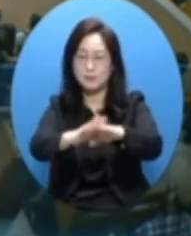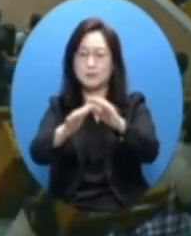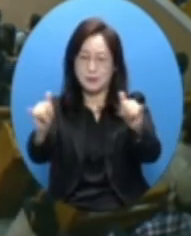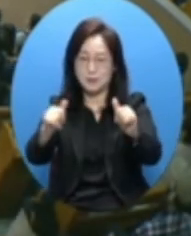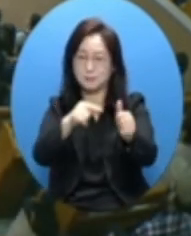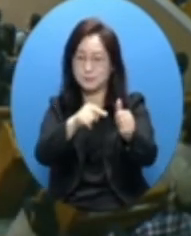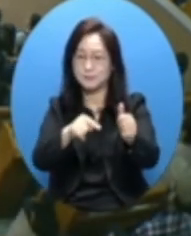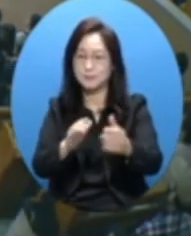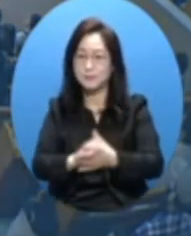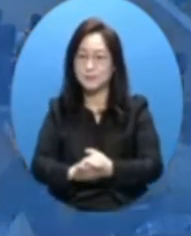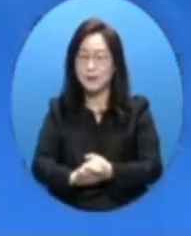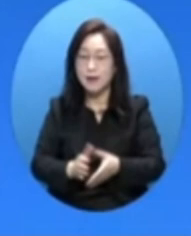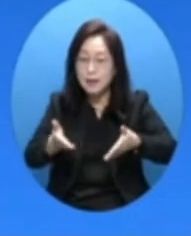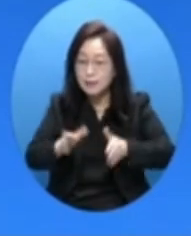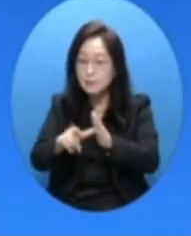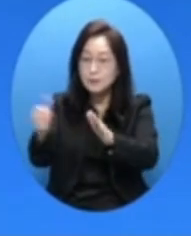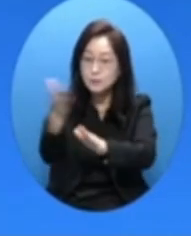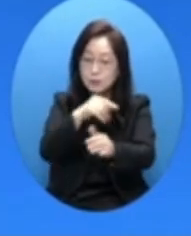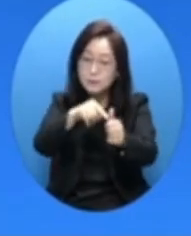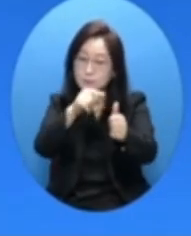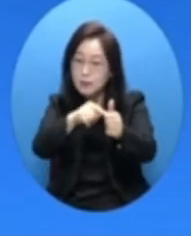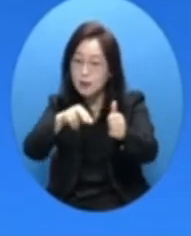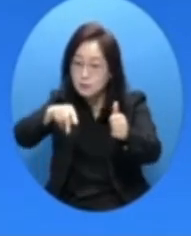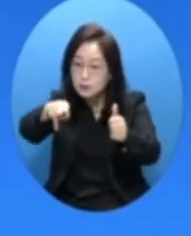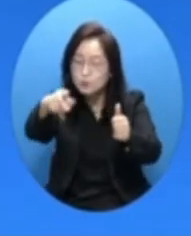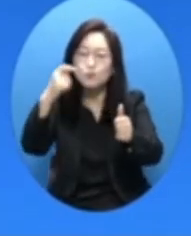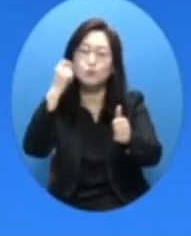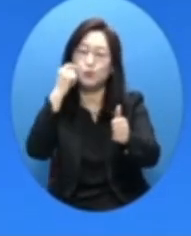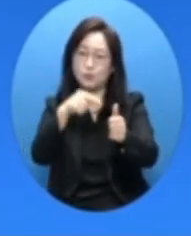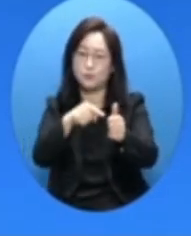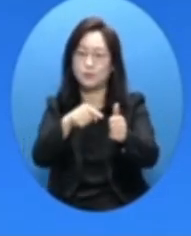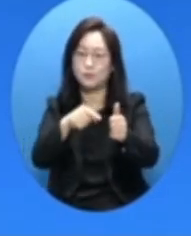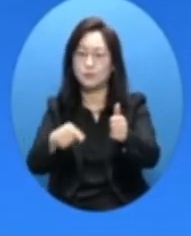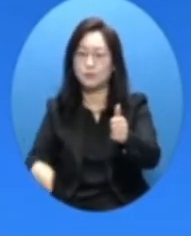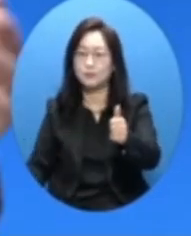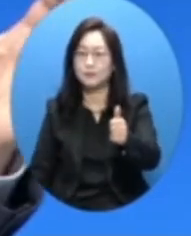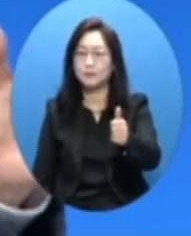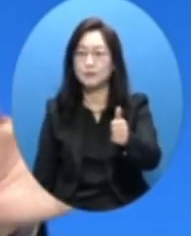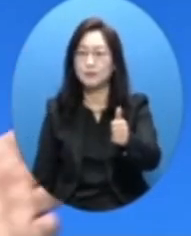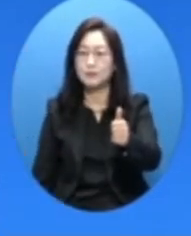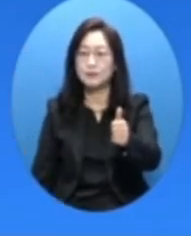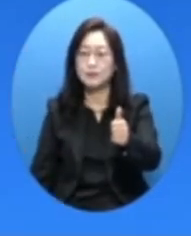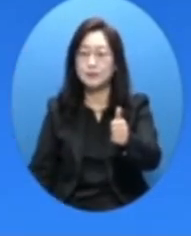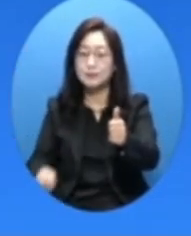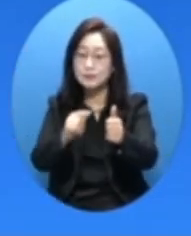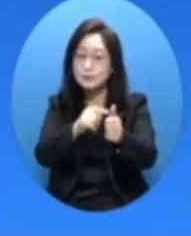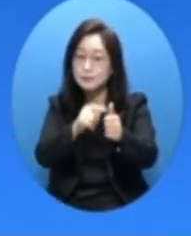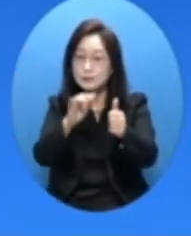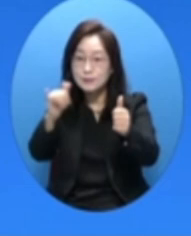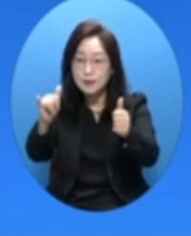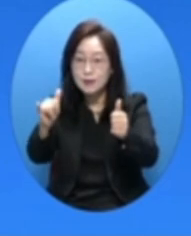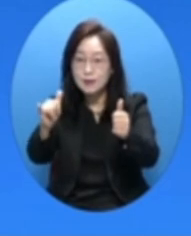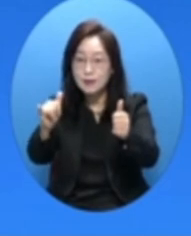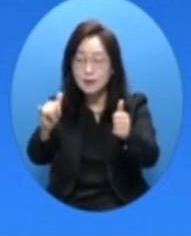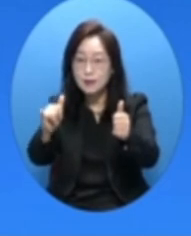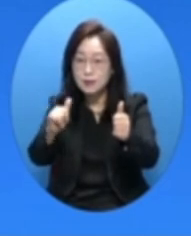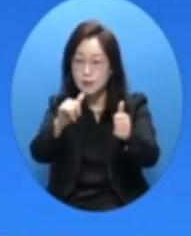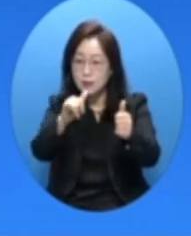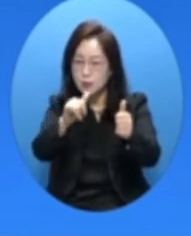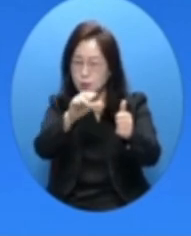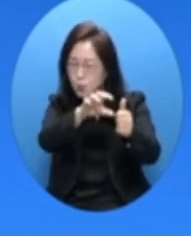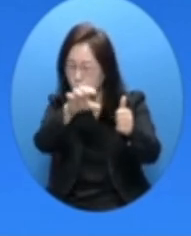여기 보니까 나면서부터 걷지 못하는 사람 한 사람이 등장을 합니다 이 사람처럼 오늘날 우리 주변에